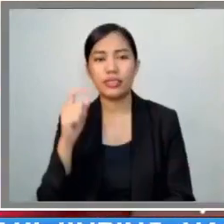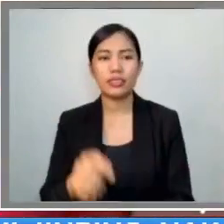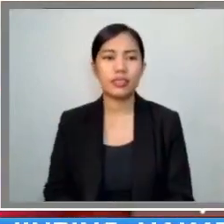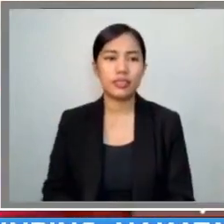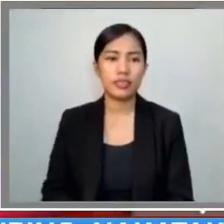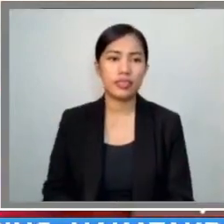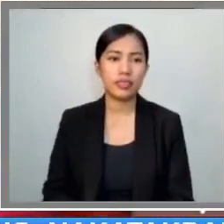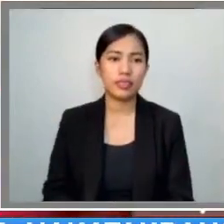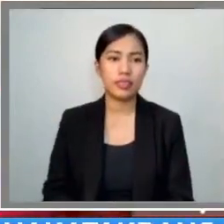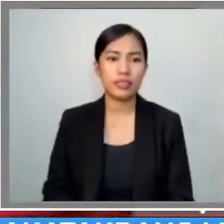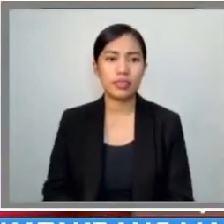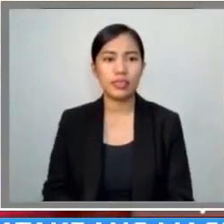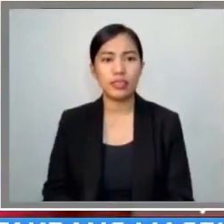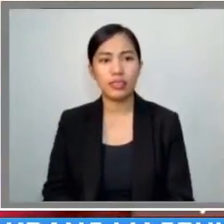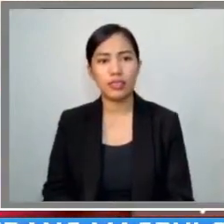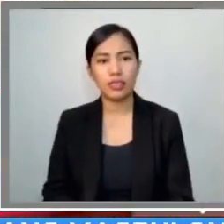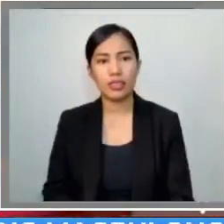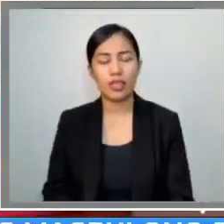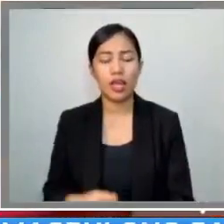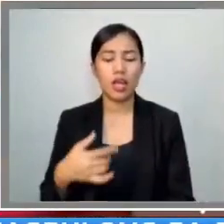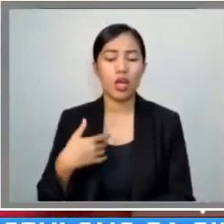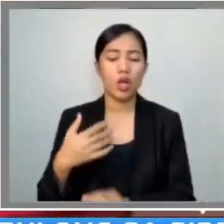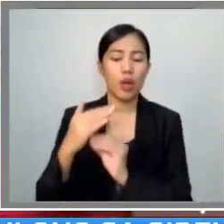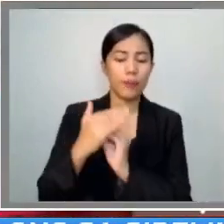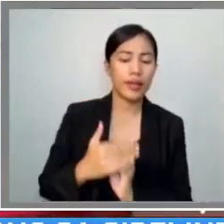gina-oppress ako ni Franz.